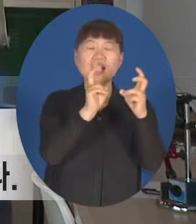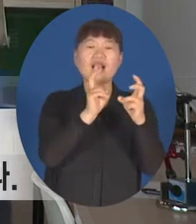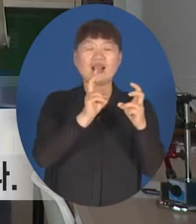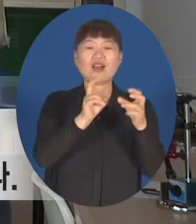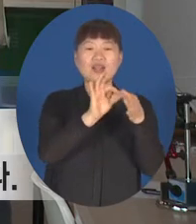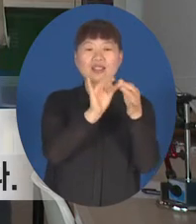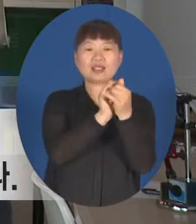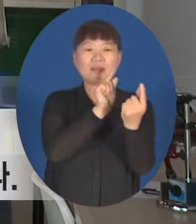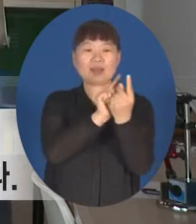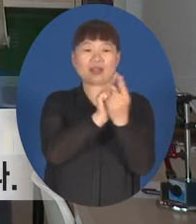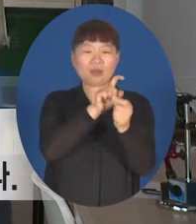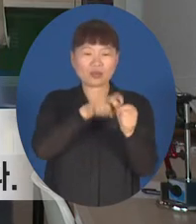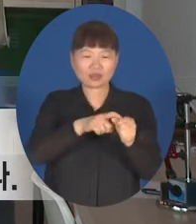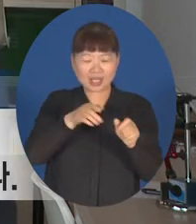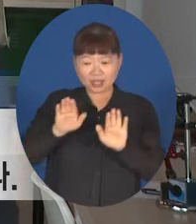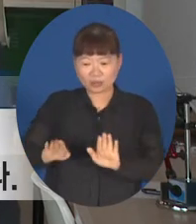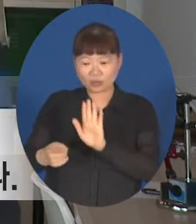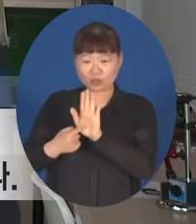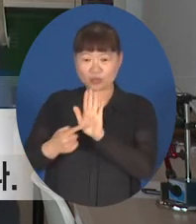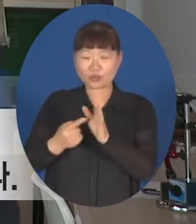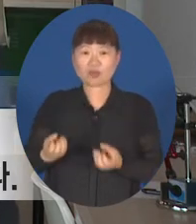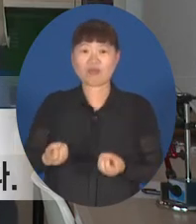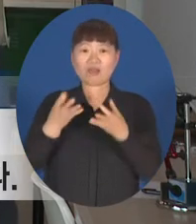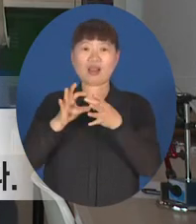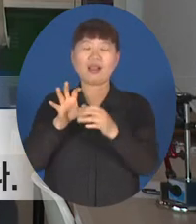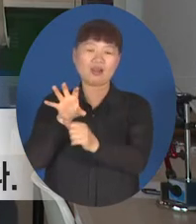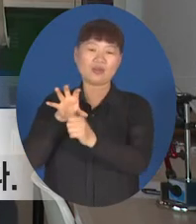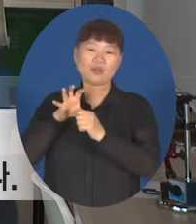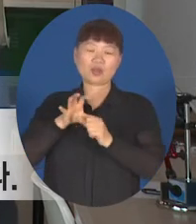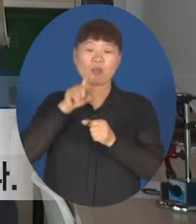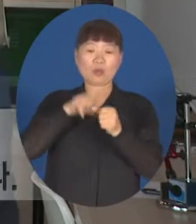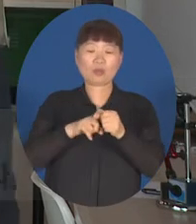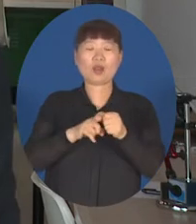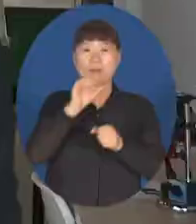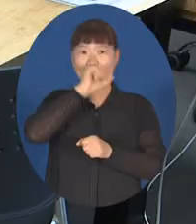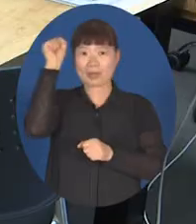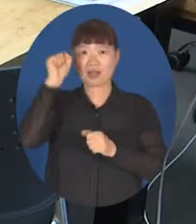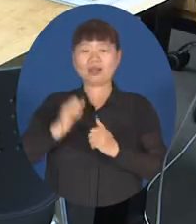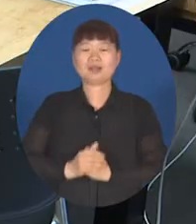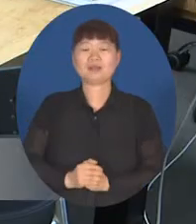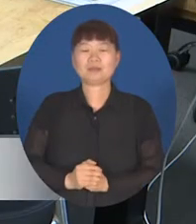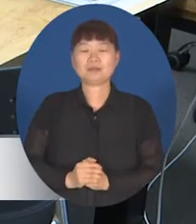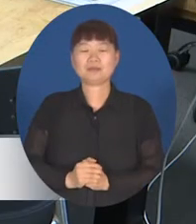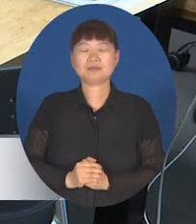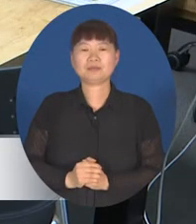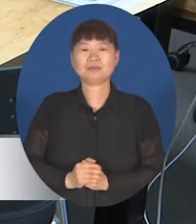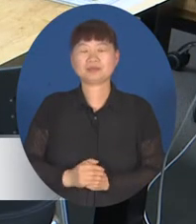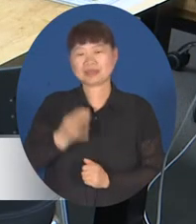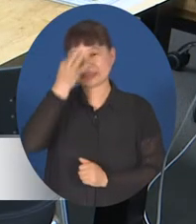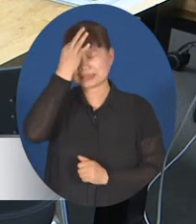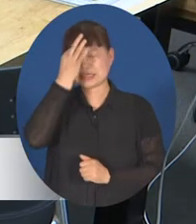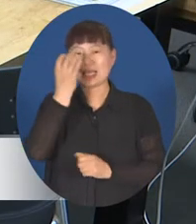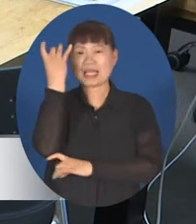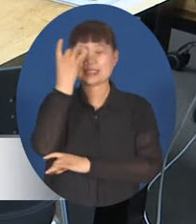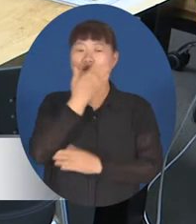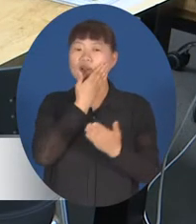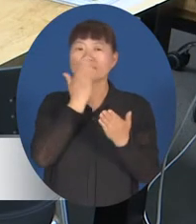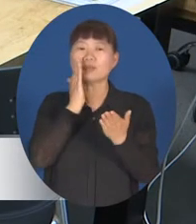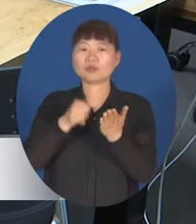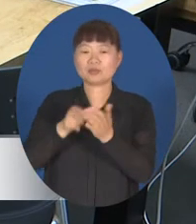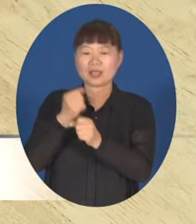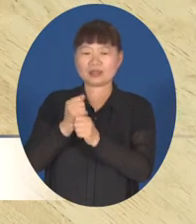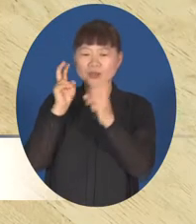목표였는데 이번 전시회를 통해서 그 목표를 이룰 수 있었습니다. 기능성 기초 화장품을 만드는 이